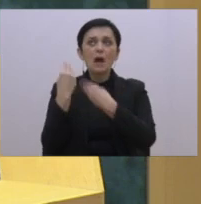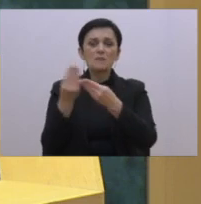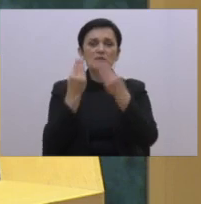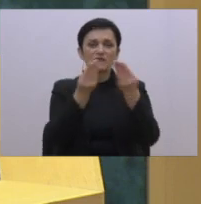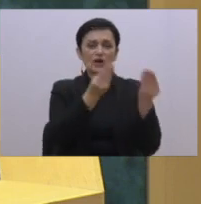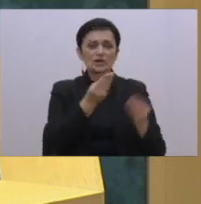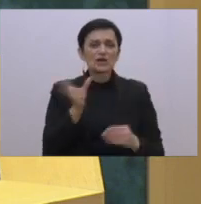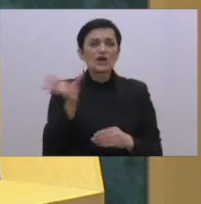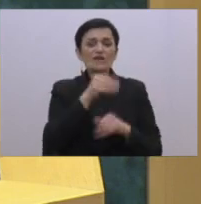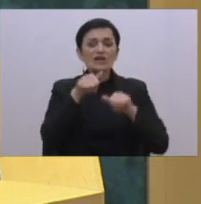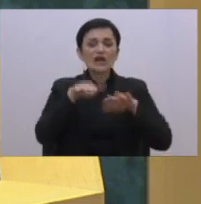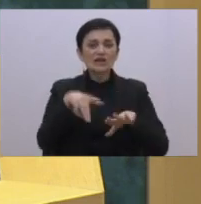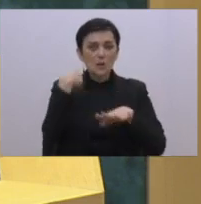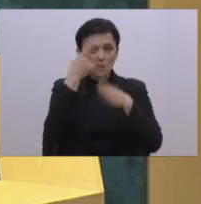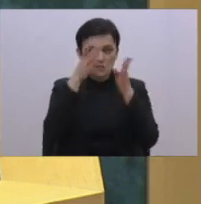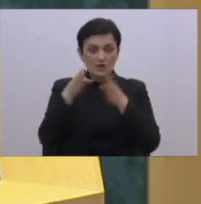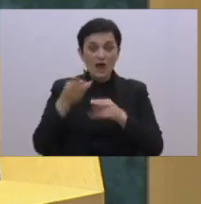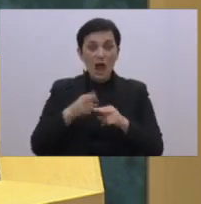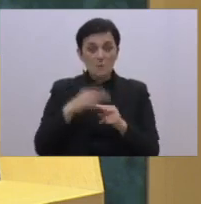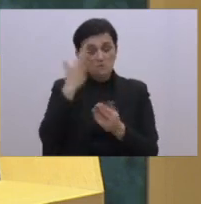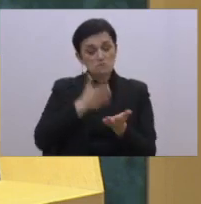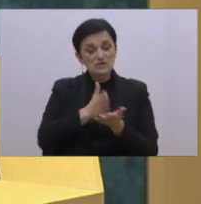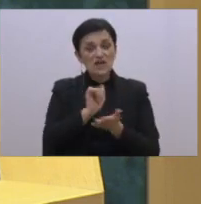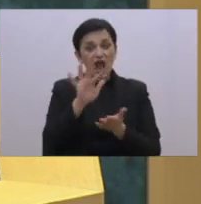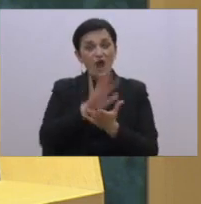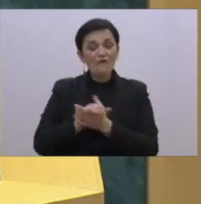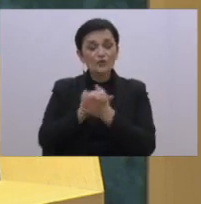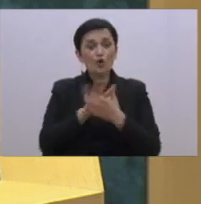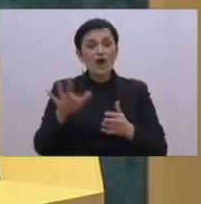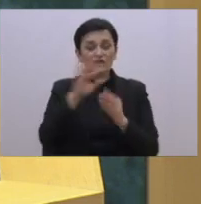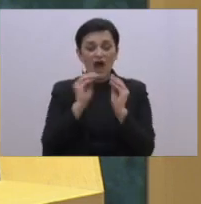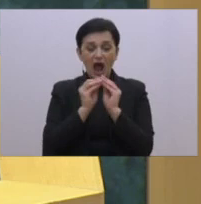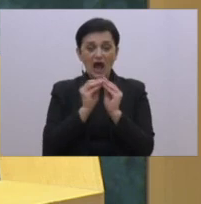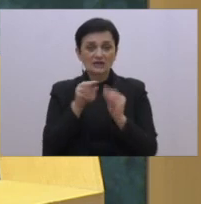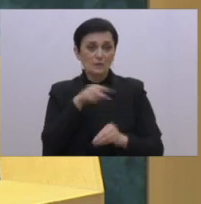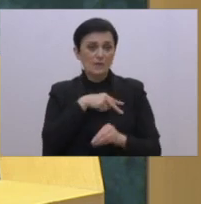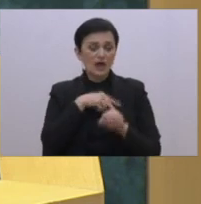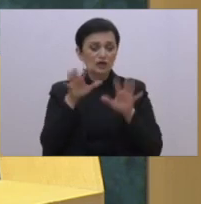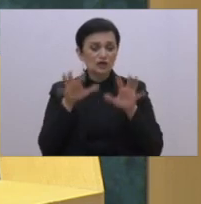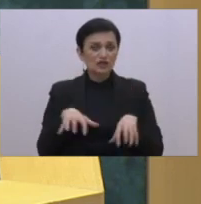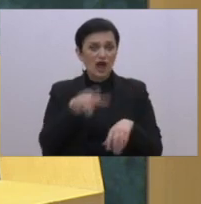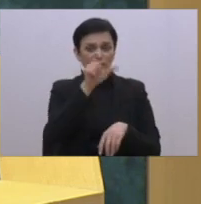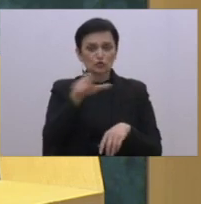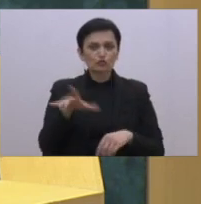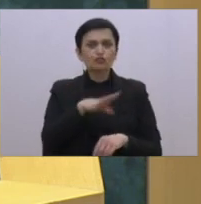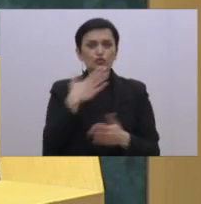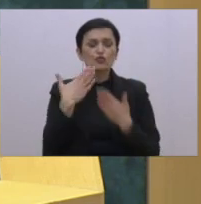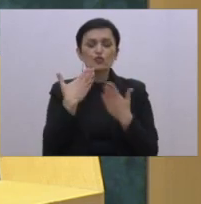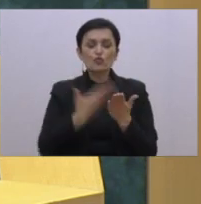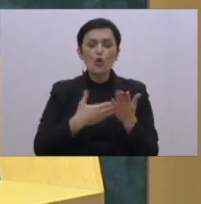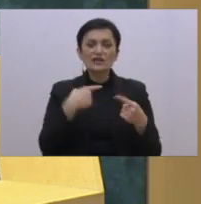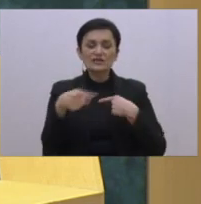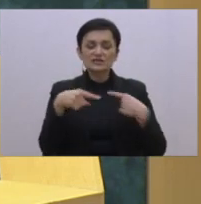ყველა გადაწყვეტილების მიმღებს. ამ მიზნით ევროკავშირის წევრი ქვეყნების 10 პარლამენტის თავმჯდომარესთან ჰქონდა კონსულტაციები